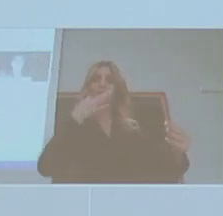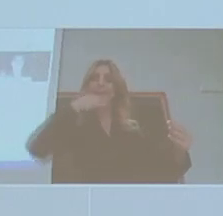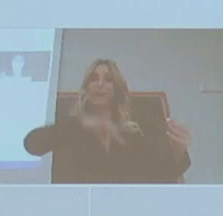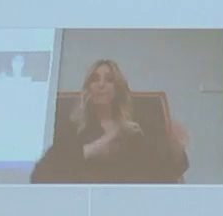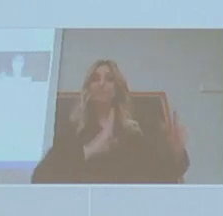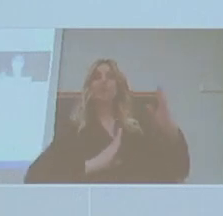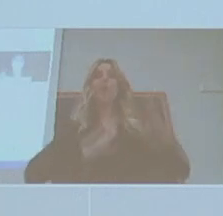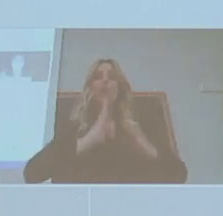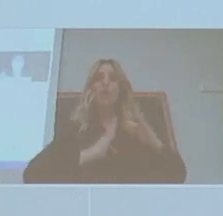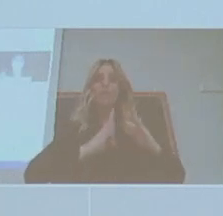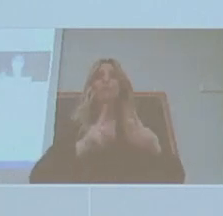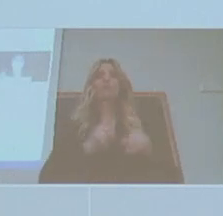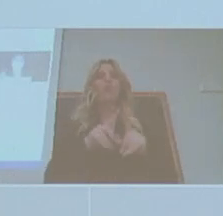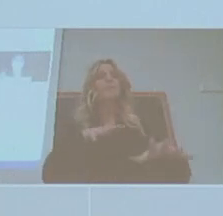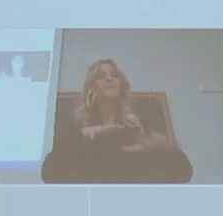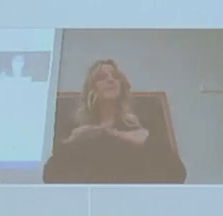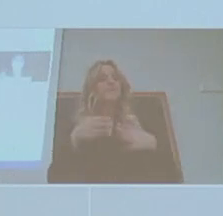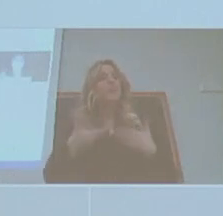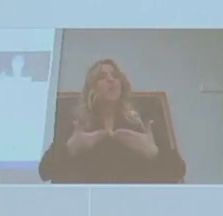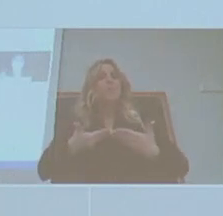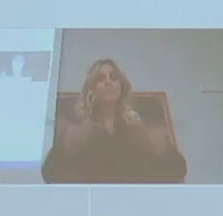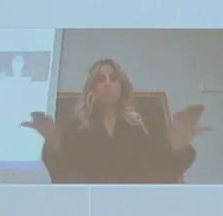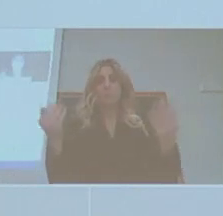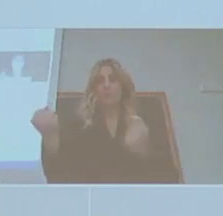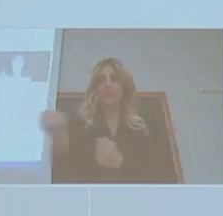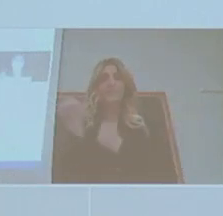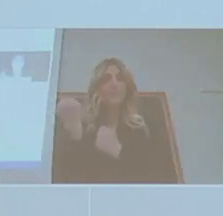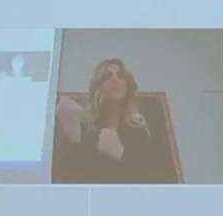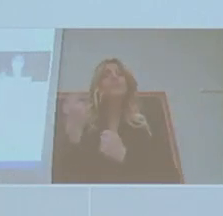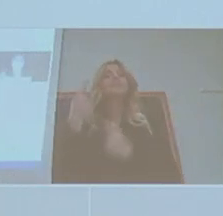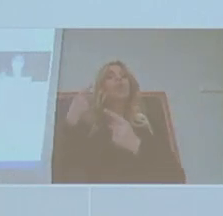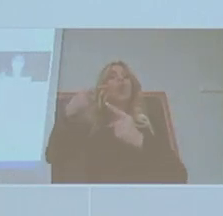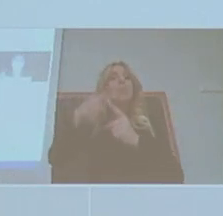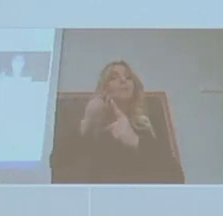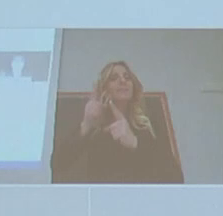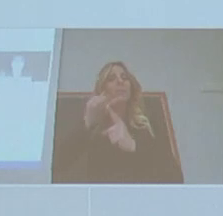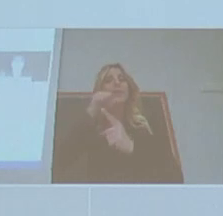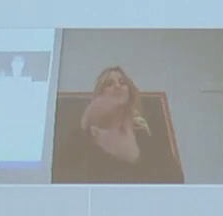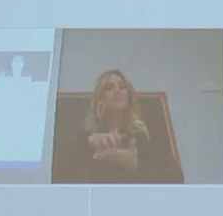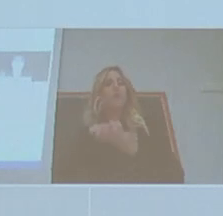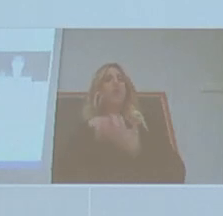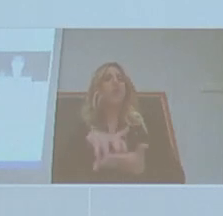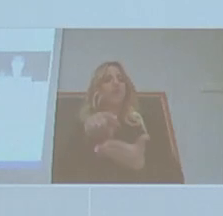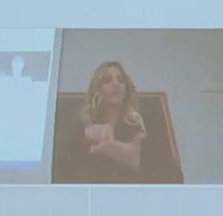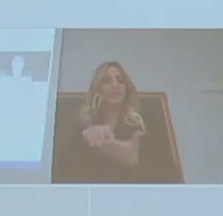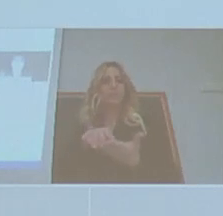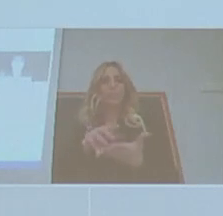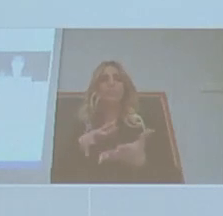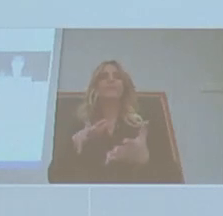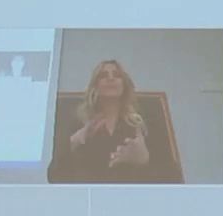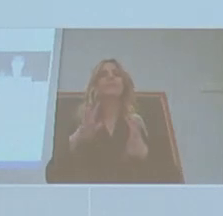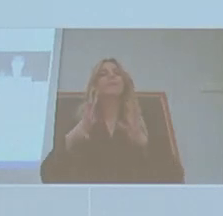il sistema pubblico dei servizi, con l'obiettivo di contribuire alla modernizzazione